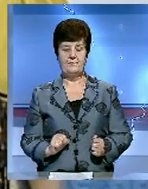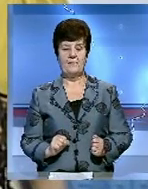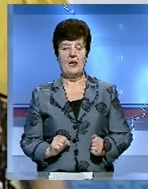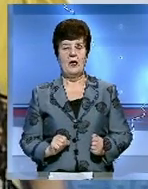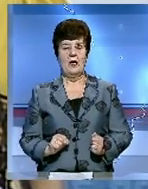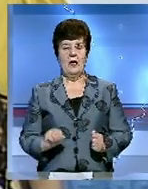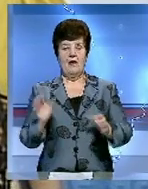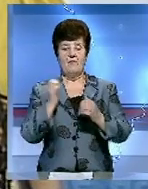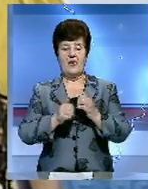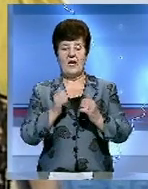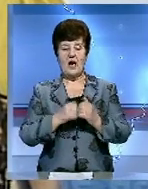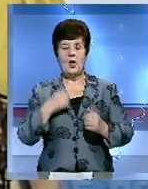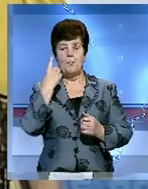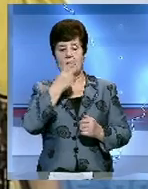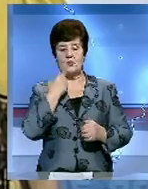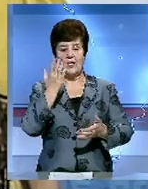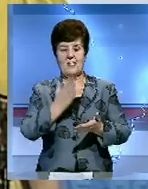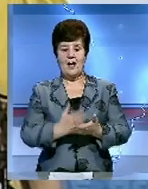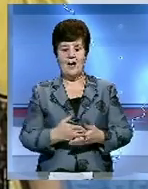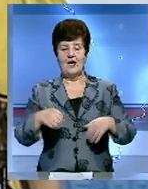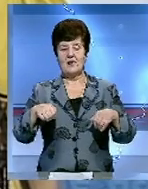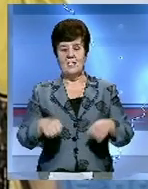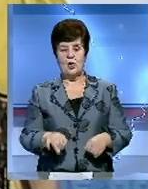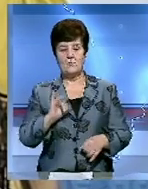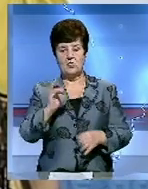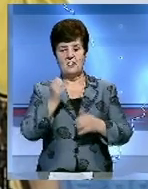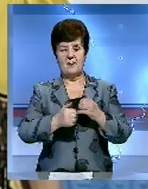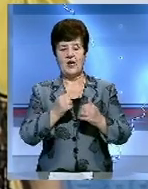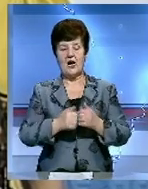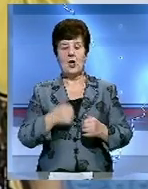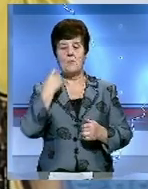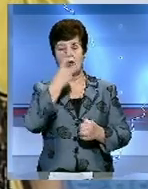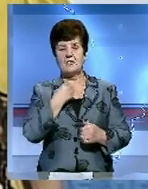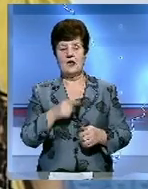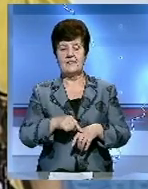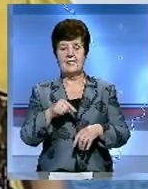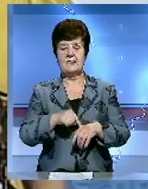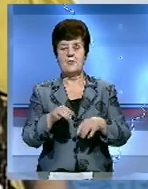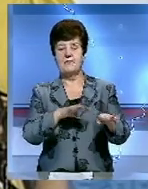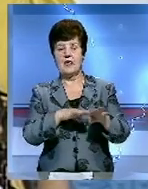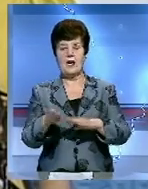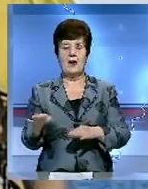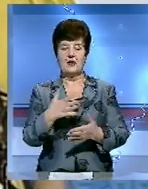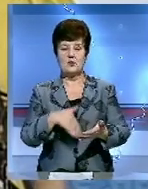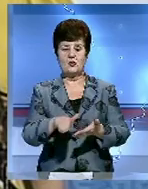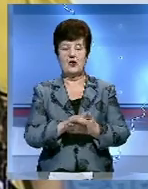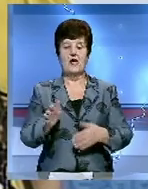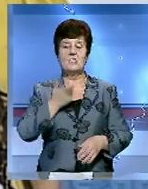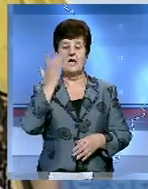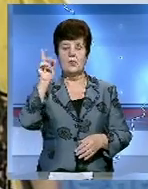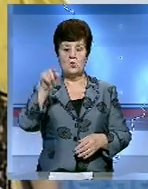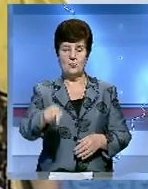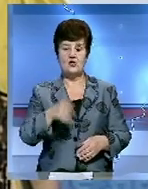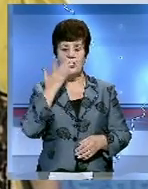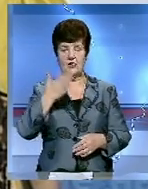Fiecare persoană are drepturi și fiecare persoană se simte egal în societate atunci când noi,